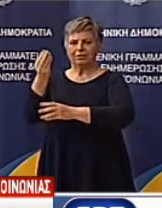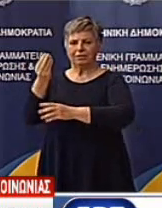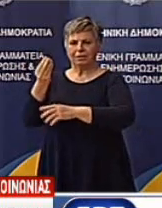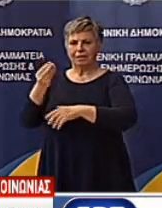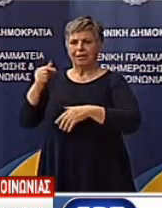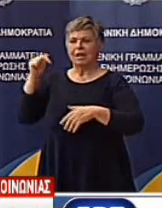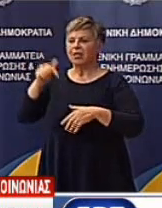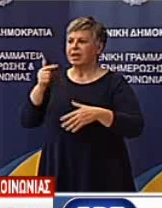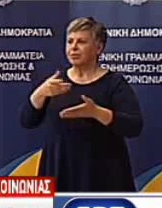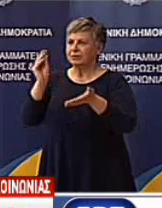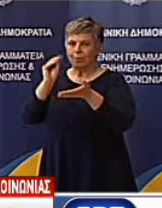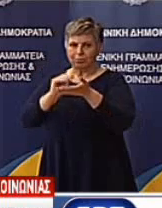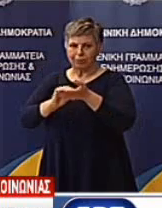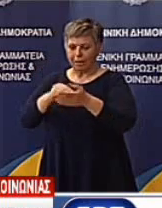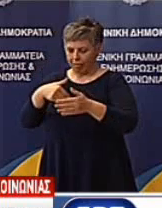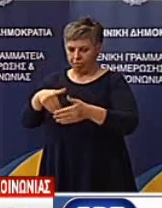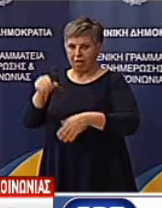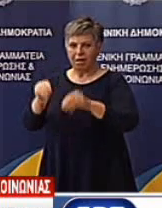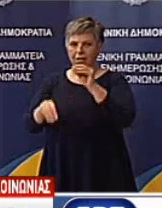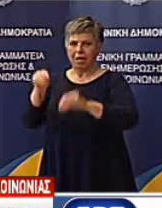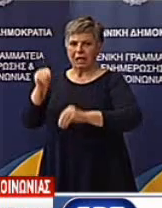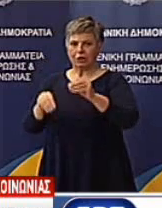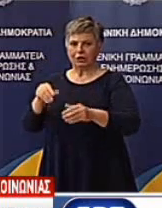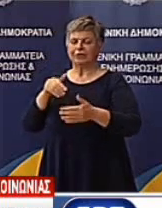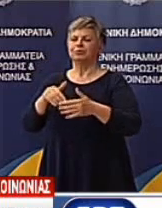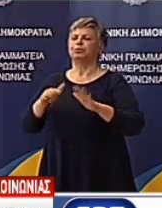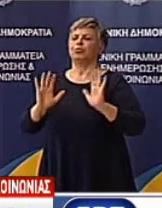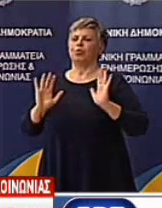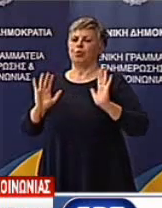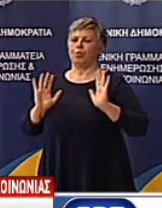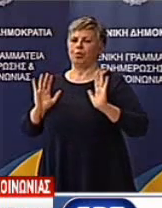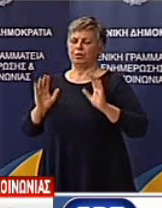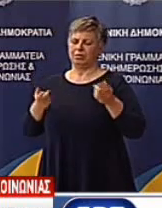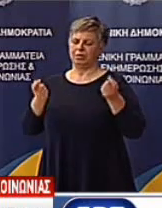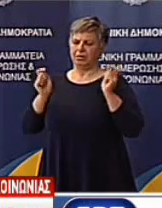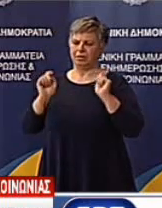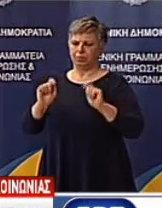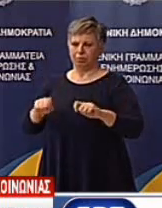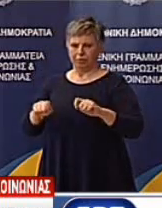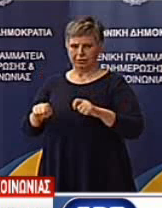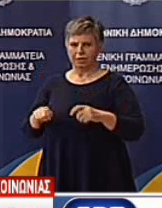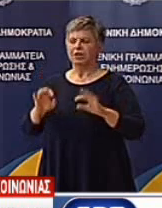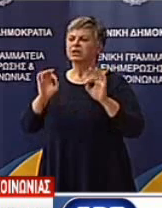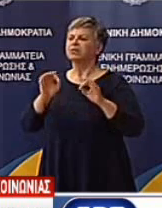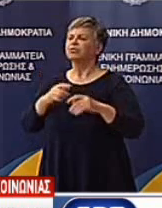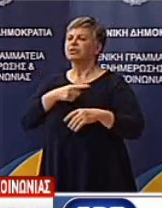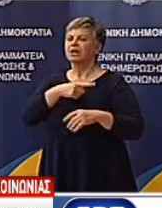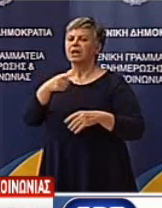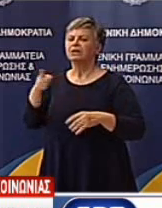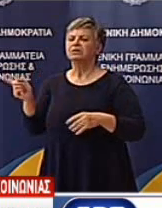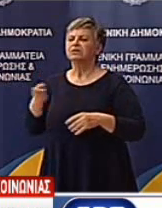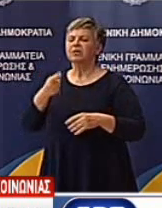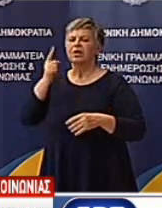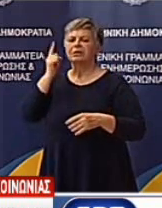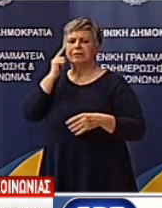για σενάρια εκλογών. Και όχι γιατί αυτό θα ήταν πρόβλημα για το ΣΥΡΙΖΑ, το αντιλαμβάνεστε. Αλλά αυτό θα